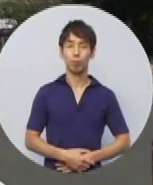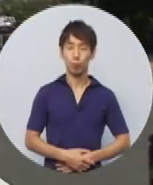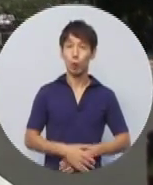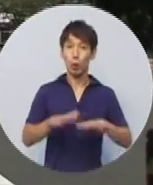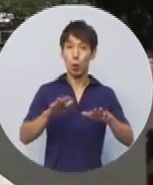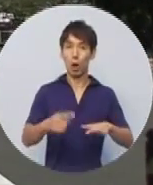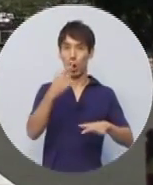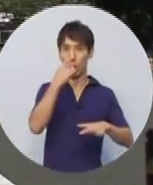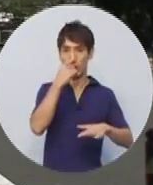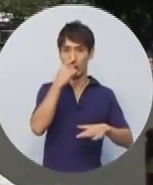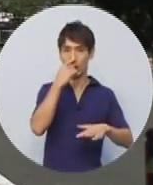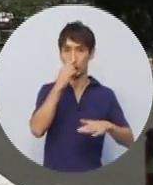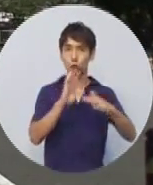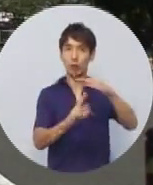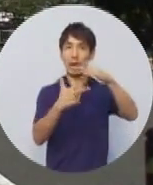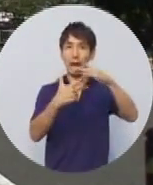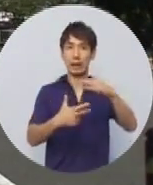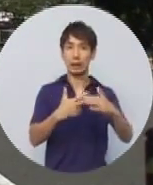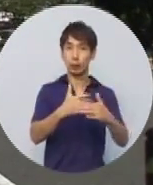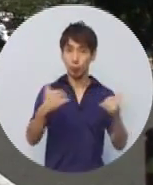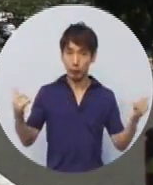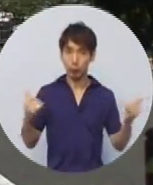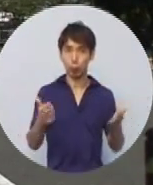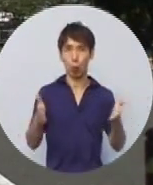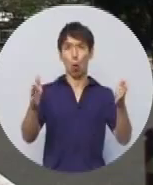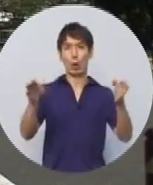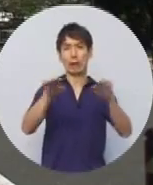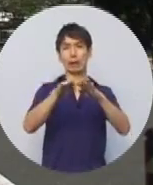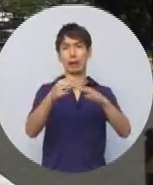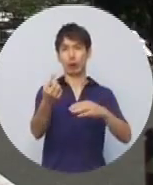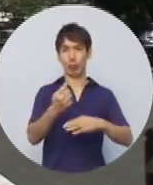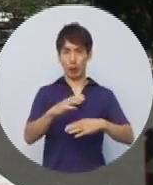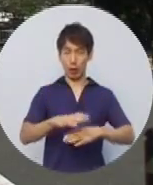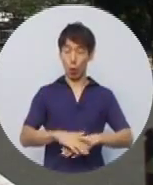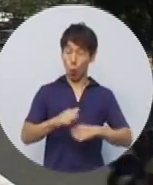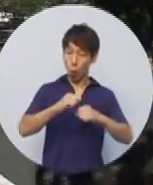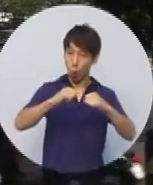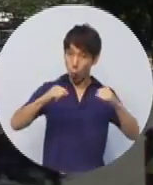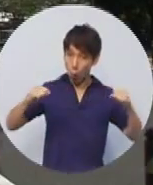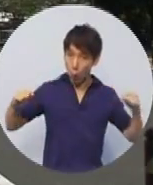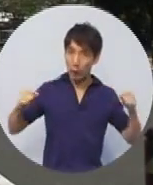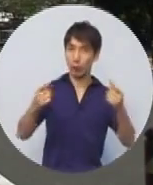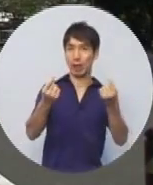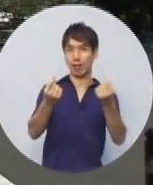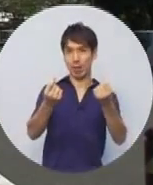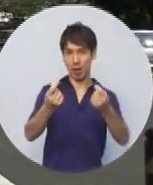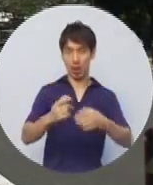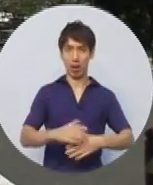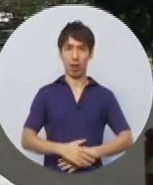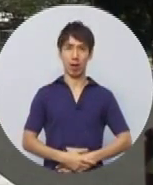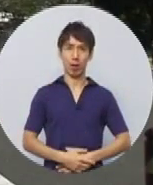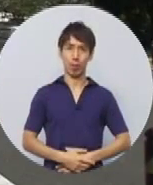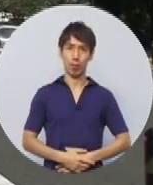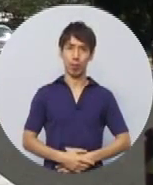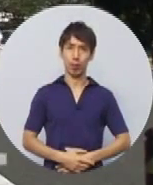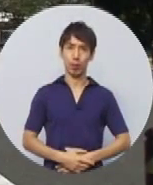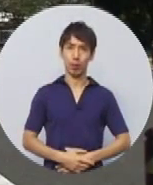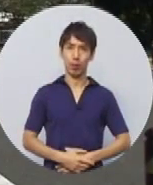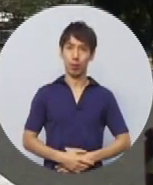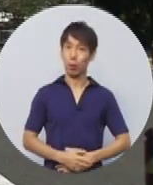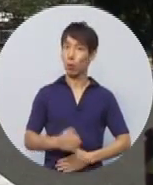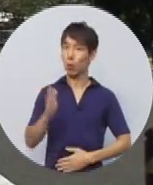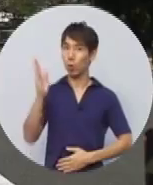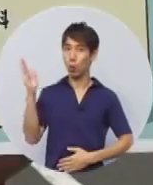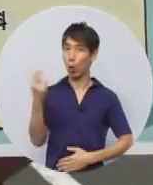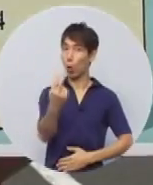今回私は市民病院にやってきました。とっても大きな病院ですね。さてこちらをご